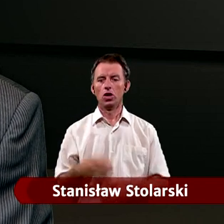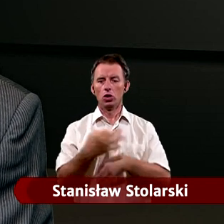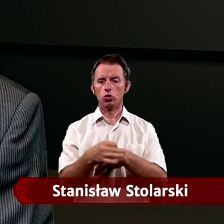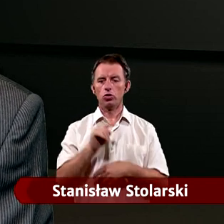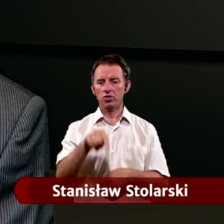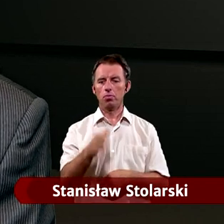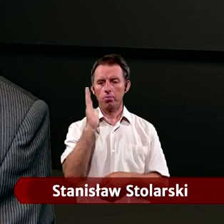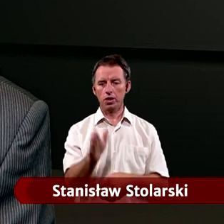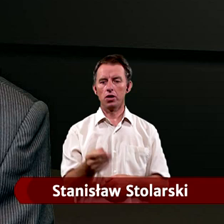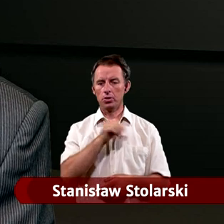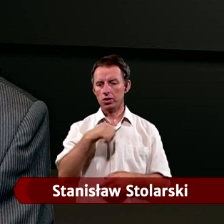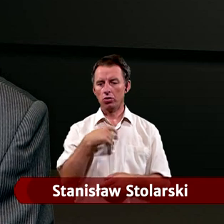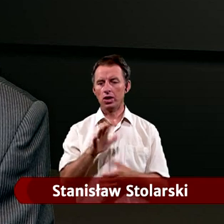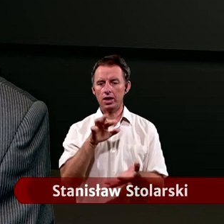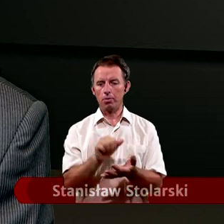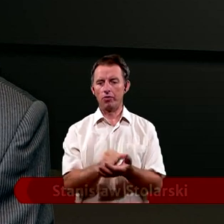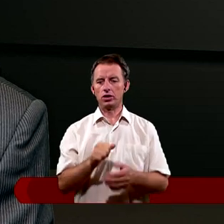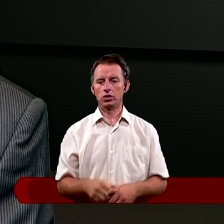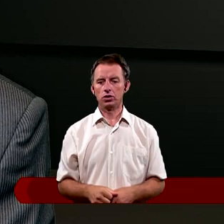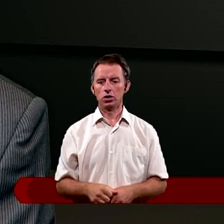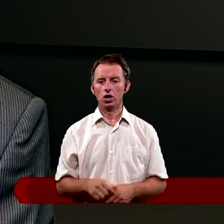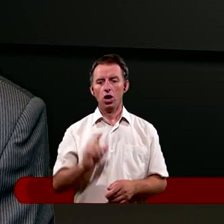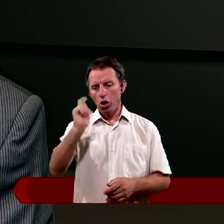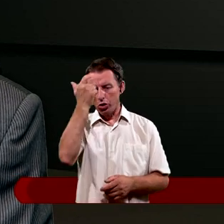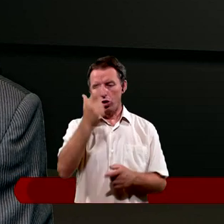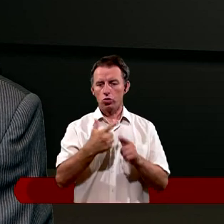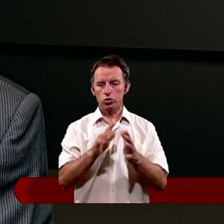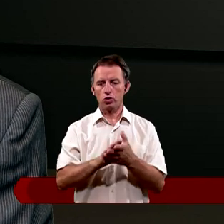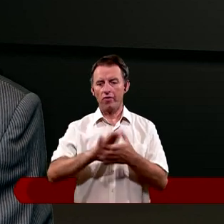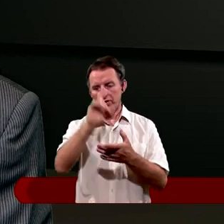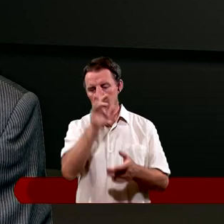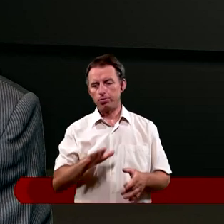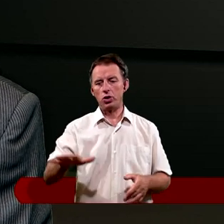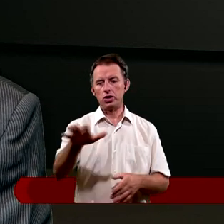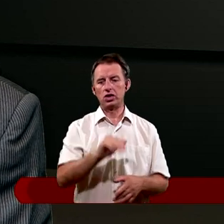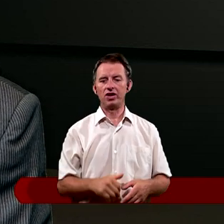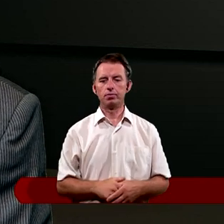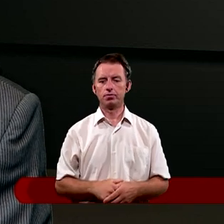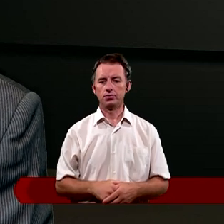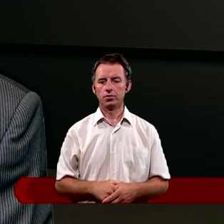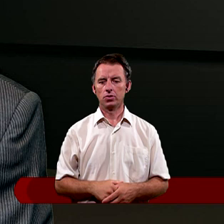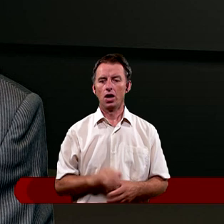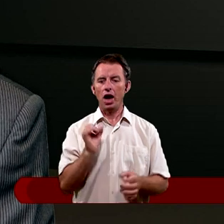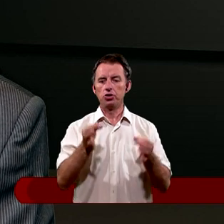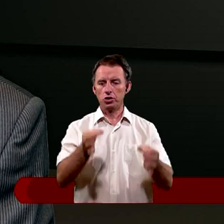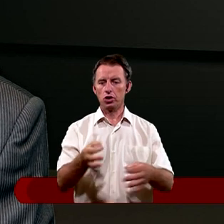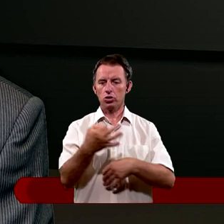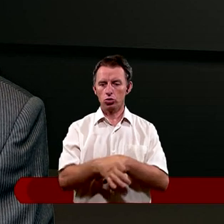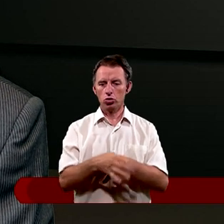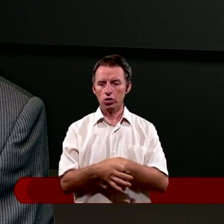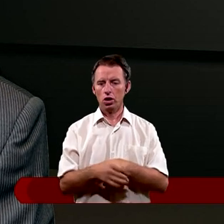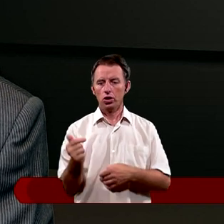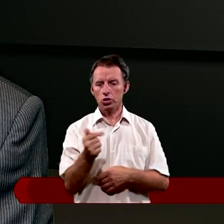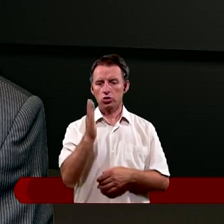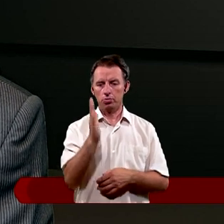W studium tym będziemy się zajmować rolą Kościoła w społeczeństwie. A dzisiejsze